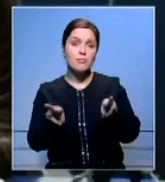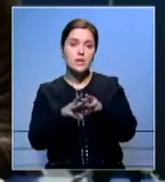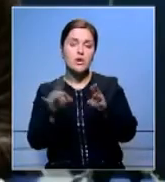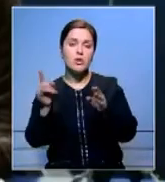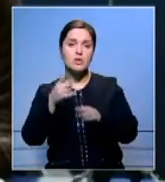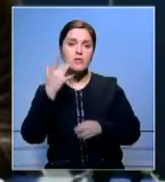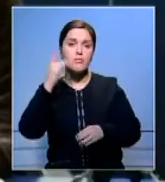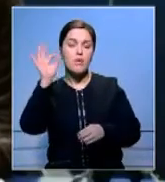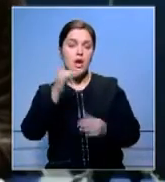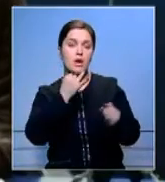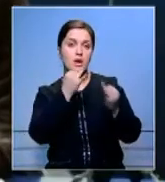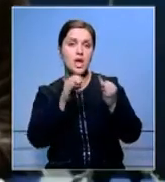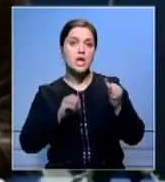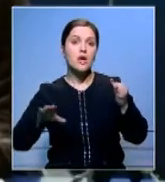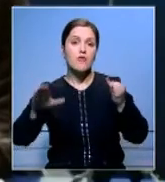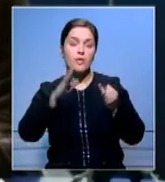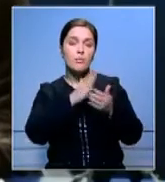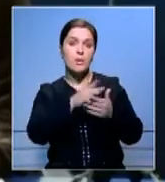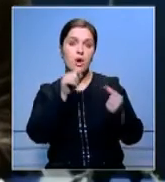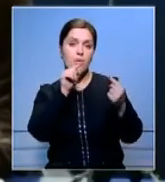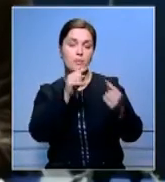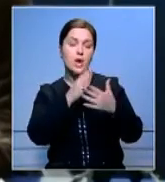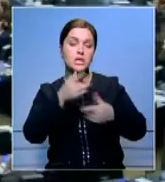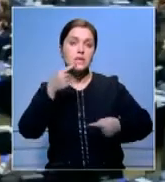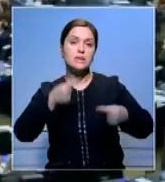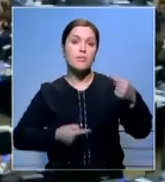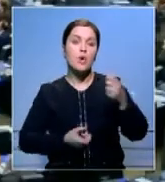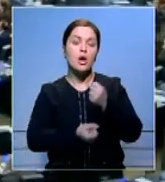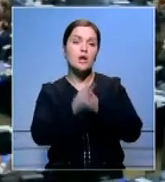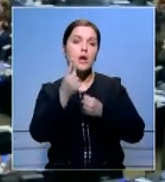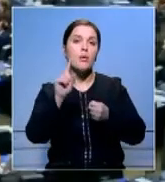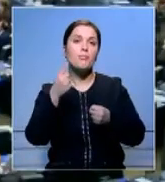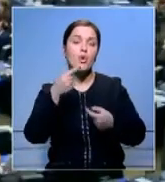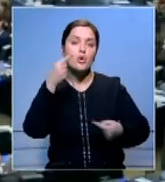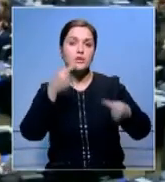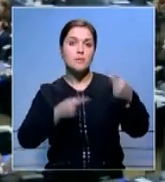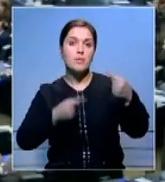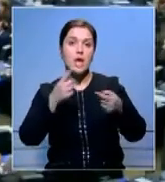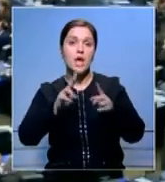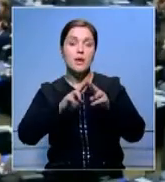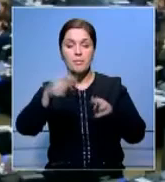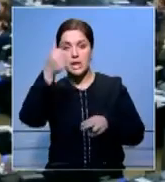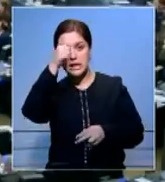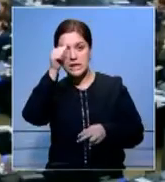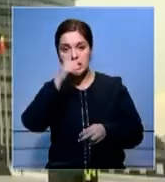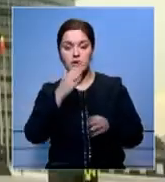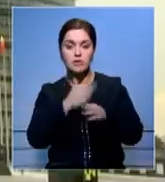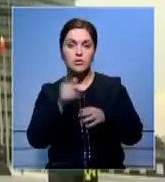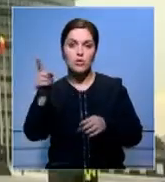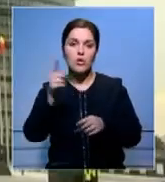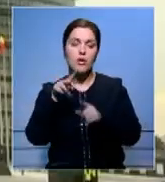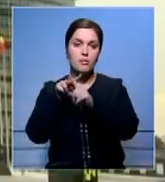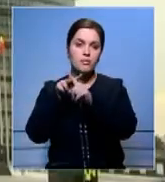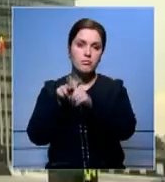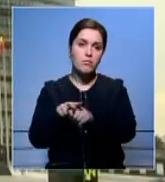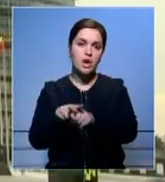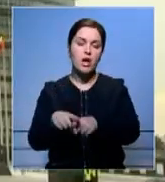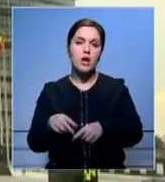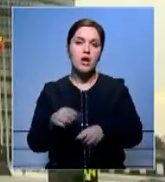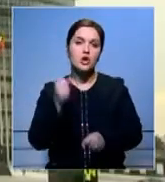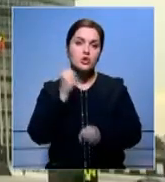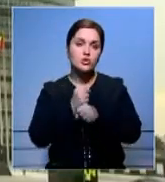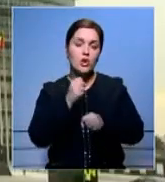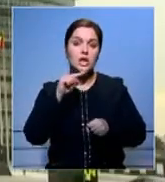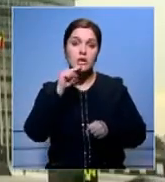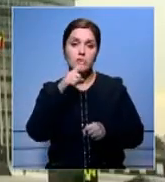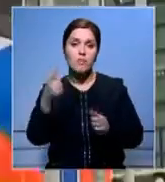голос в диалоге с Европой. Источник конфликта уже известный. На греческом примере – политика жесткой экономии. Рим отстаивает